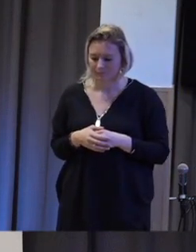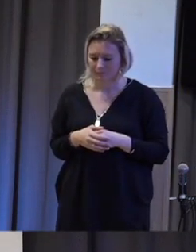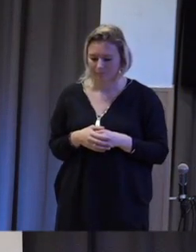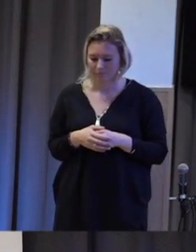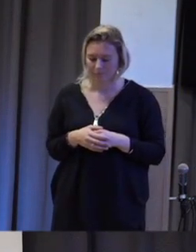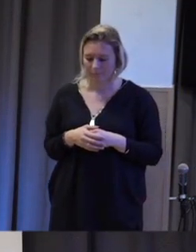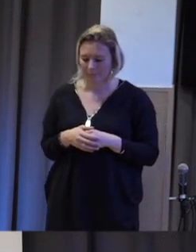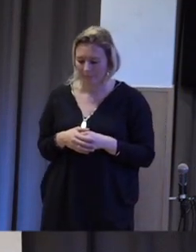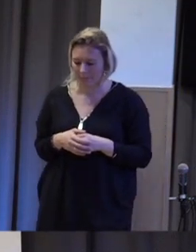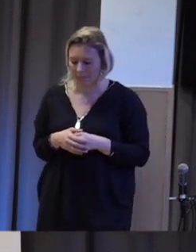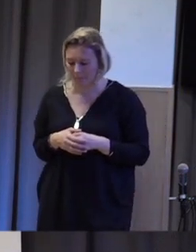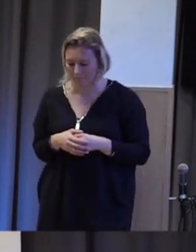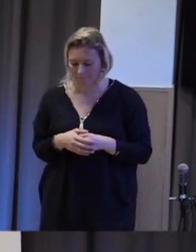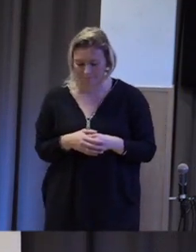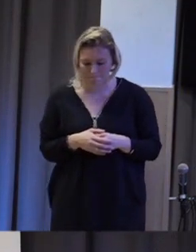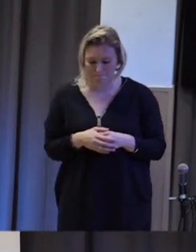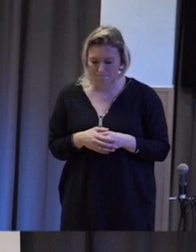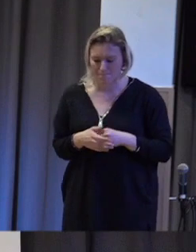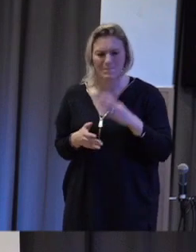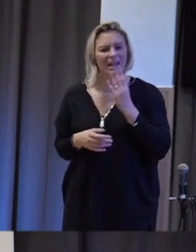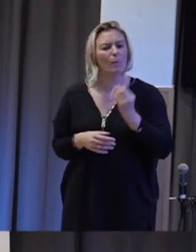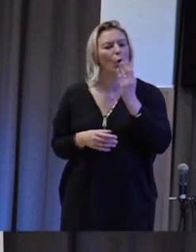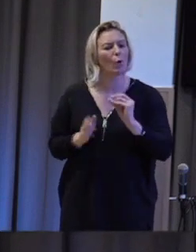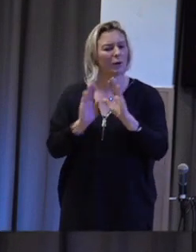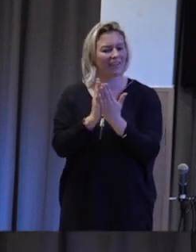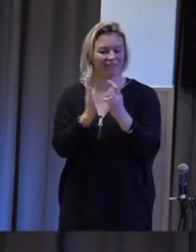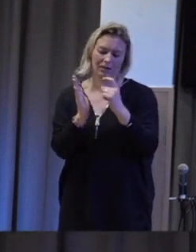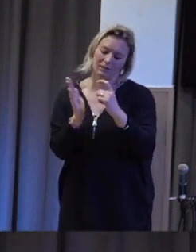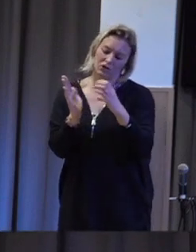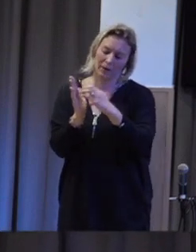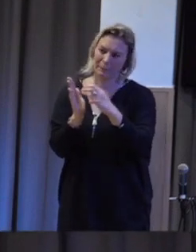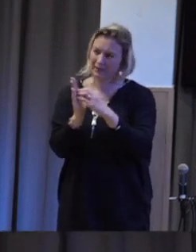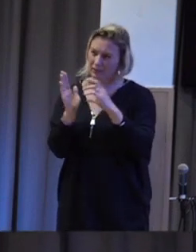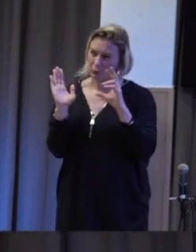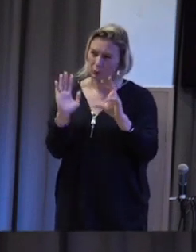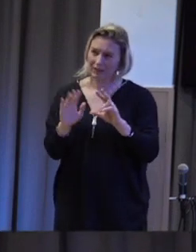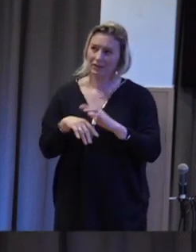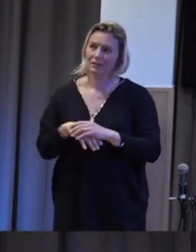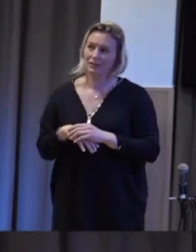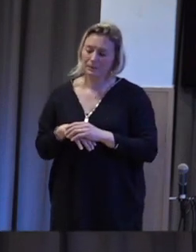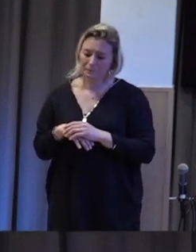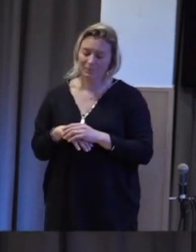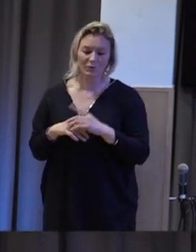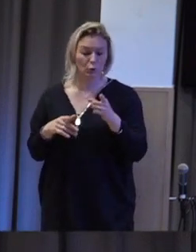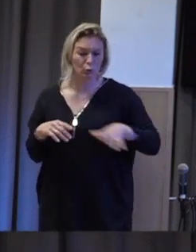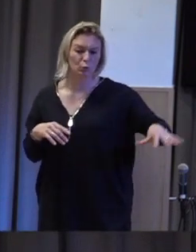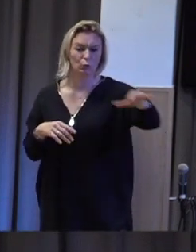Et dans le livre d'Hébreux, au chapitre 8, il est dit que tout souverain sacrificateur est